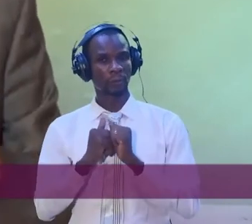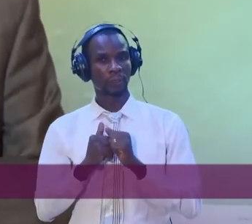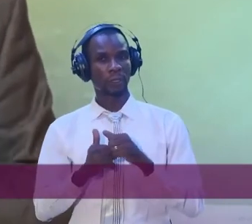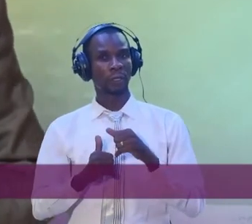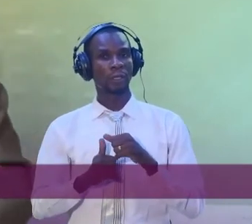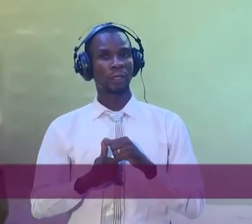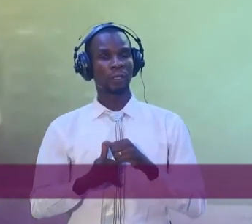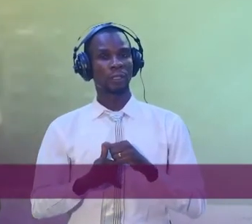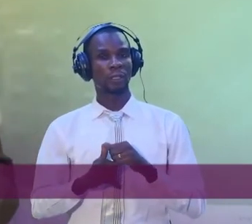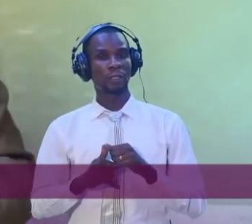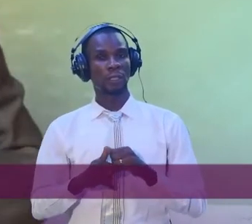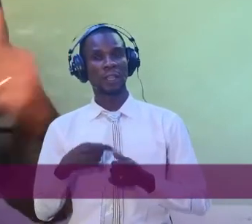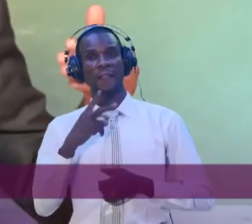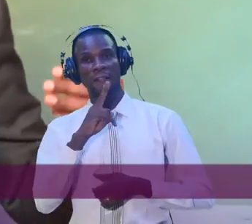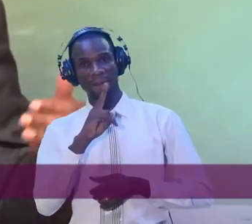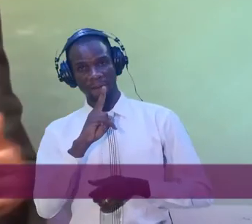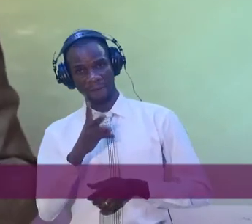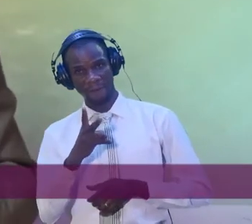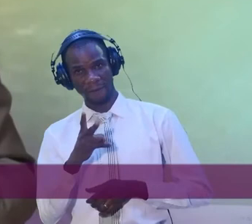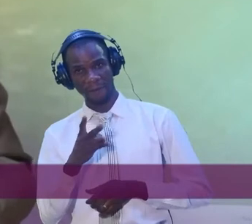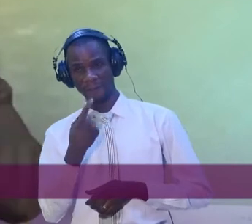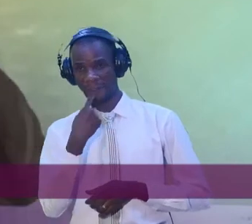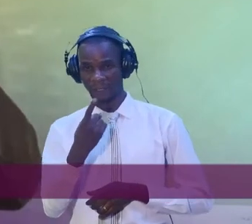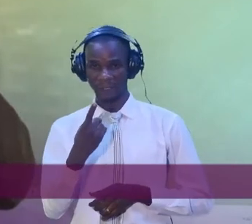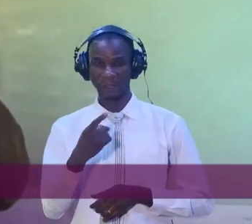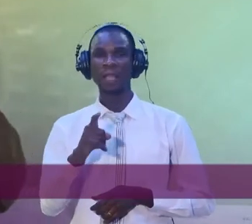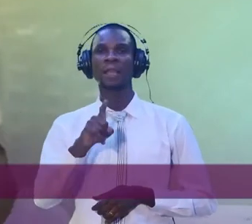watu, lazima tuichunguze kwa makini.